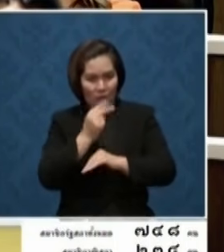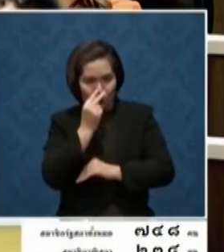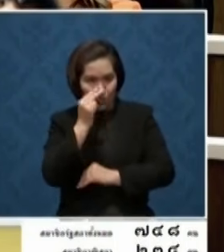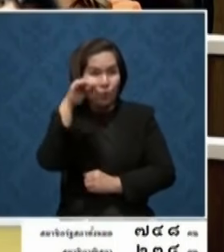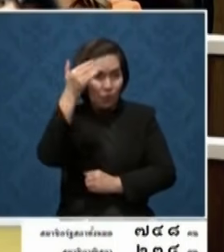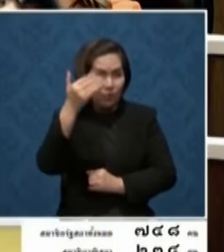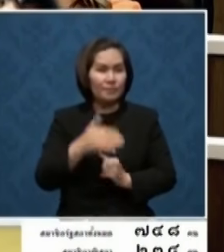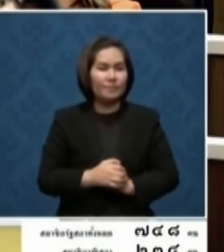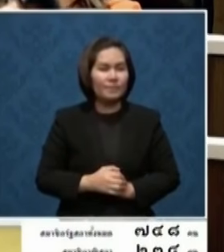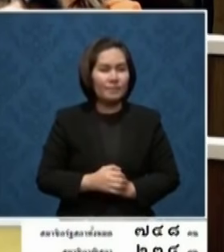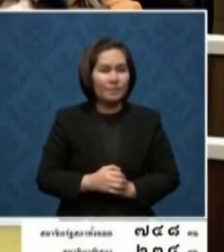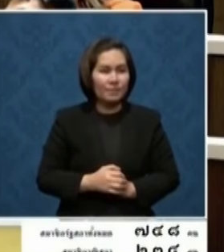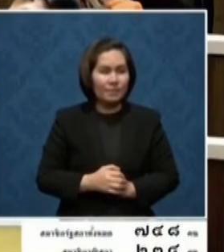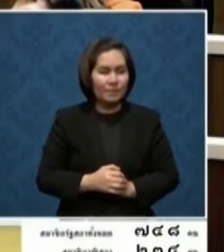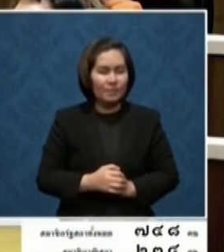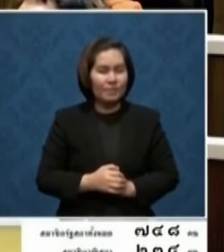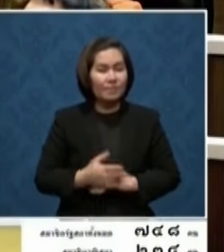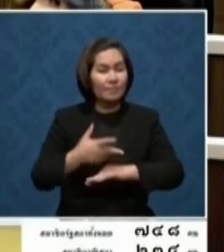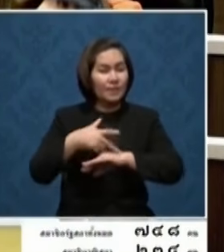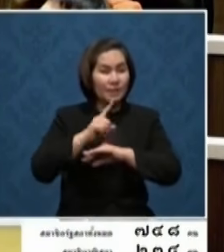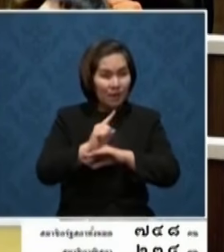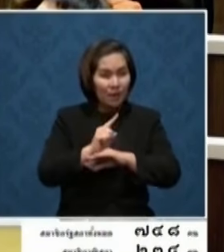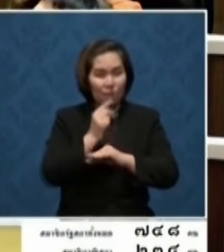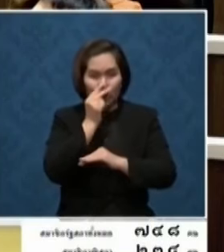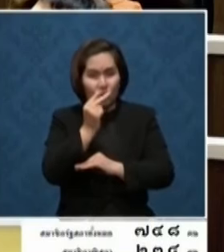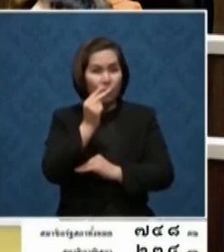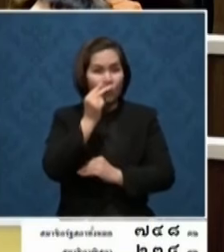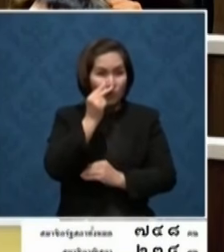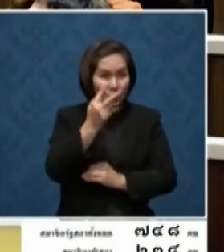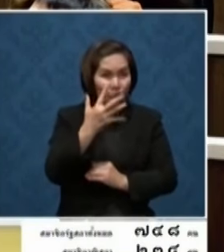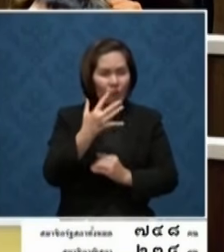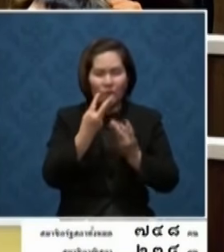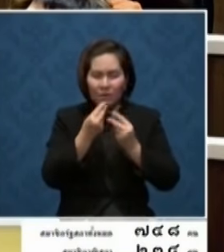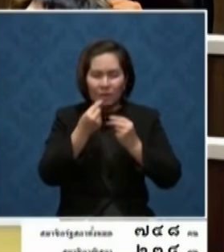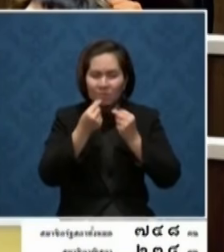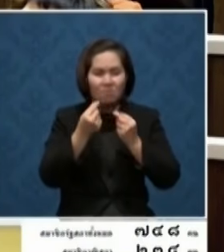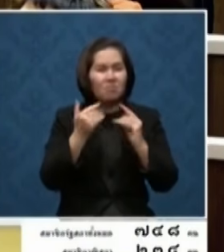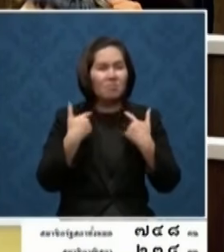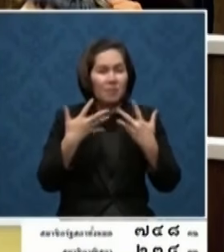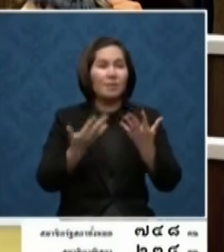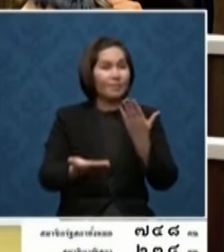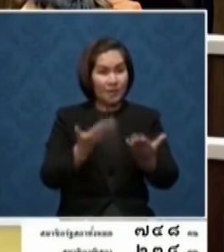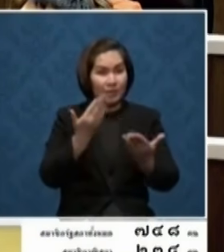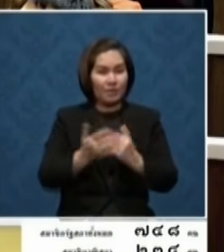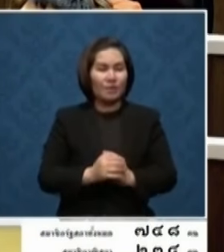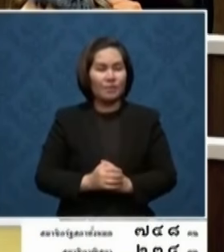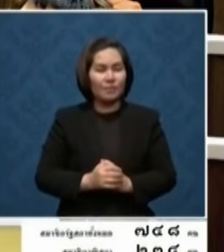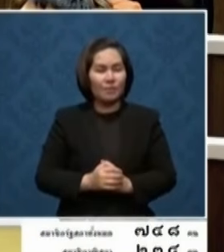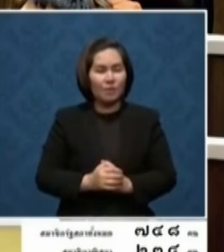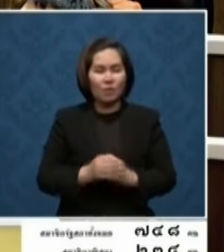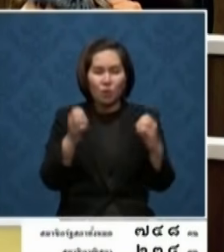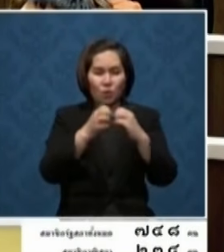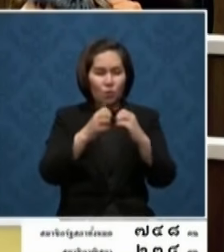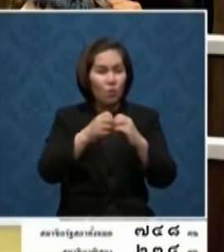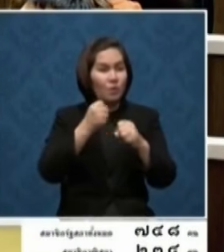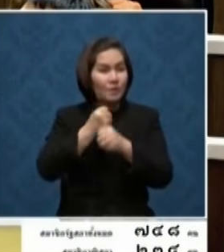งกันต้องยึดข้อบังคับต้องยึดข้อบังคับแต่รัฐธรรมนูญเขาเขียนเอาไว้ไงก็ให้ พรรคการเมืองเสนอชื่อบุคคล